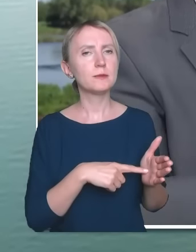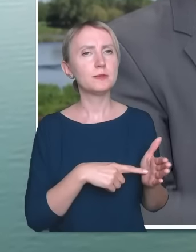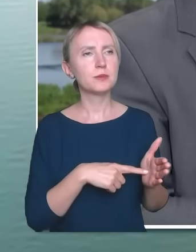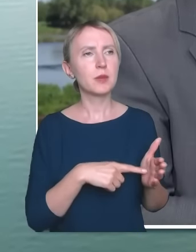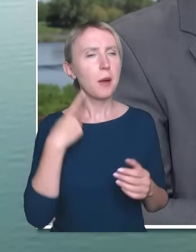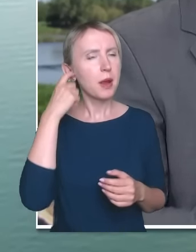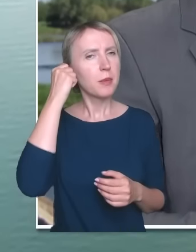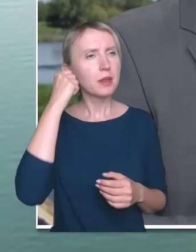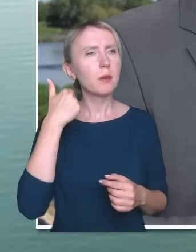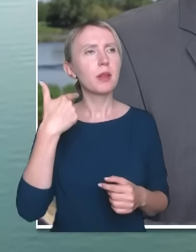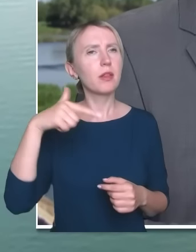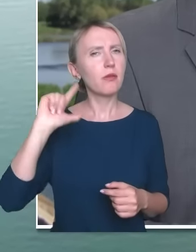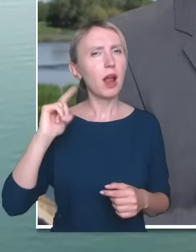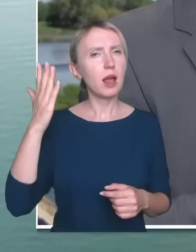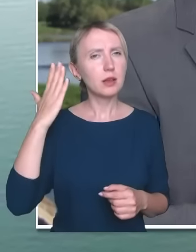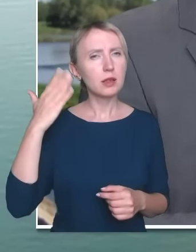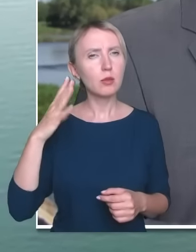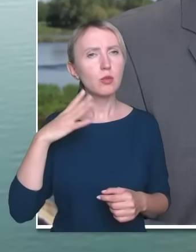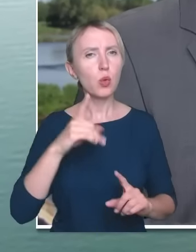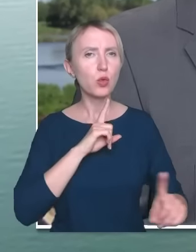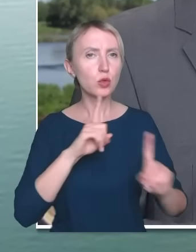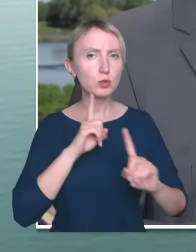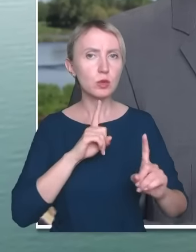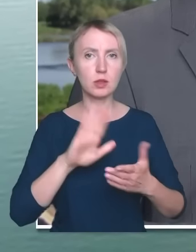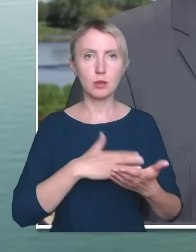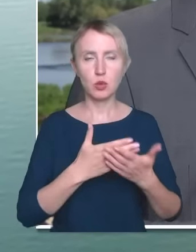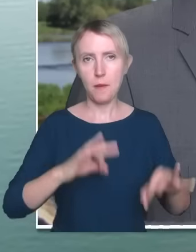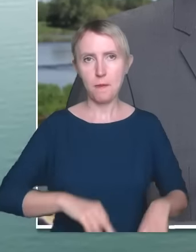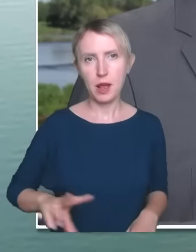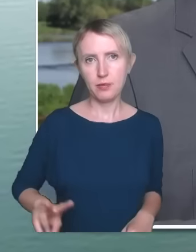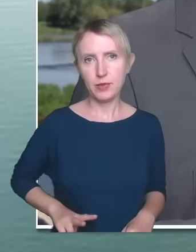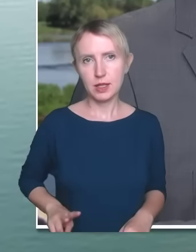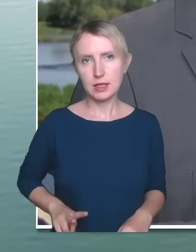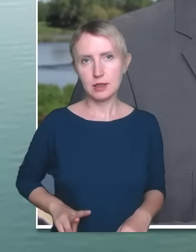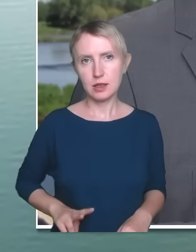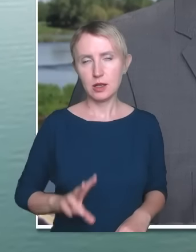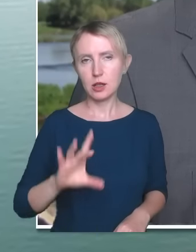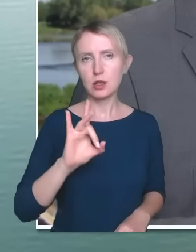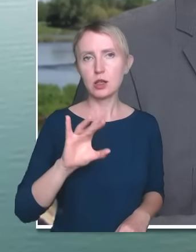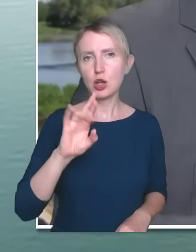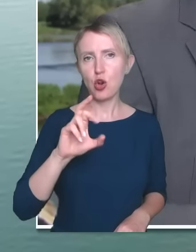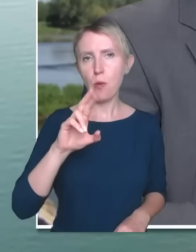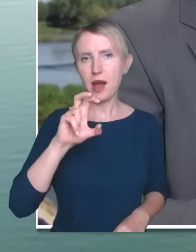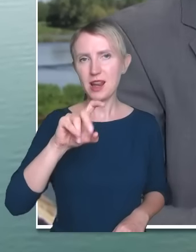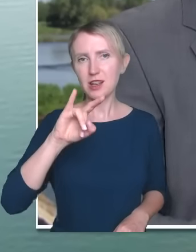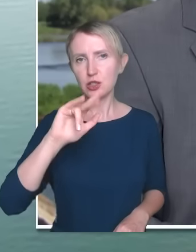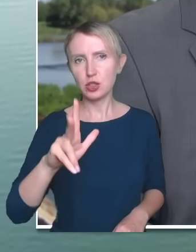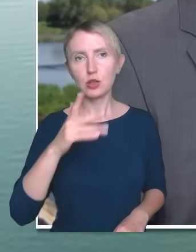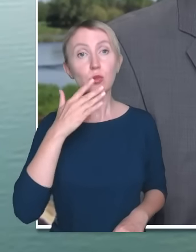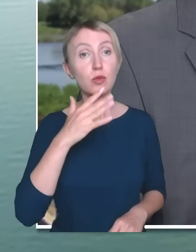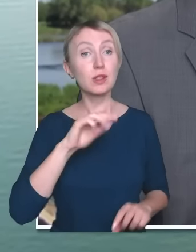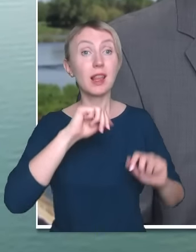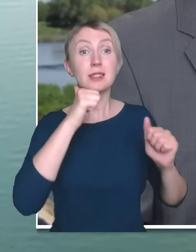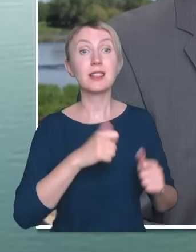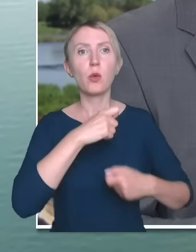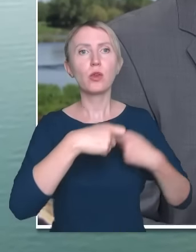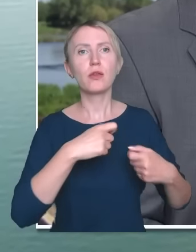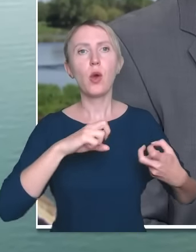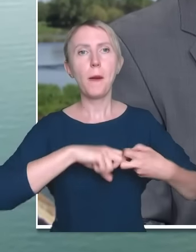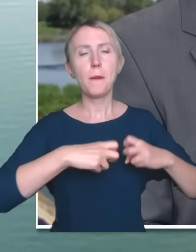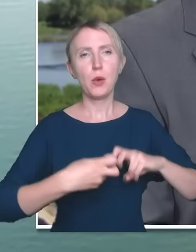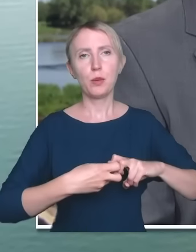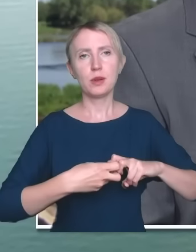sprzed 2 lat. Rozmowę no między innymi z panem ministrem Grubarczykiem, który mówił, że trwałe rozwiązanie problemu,